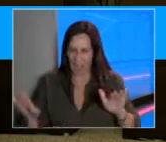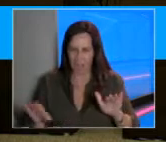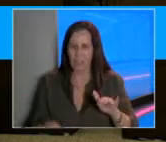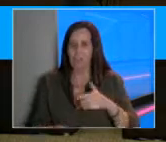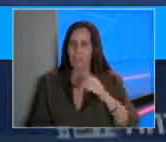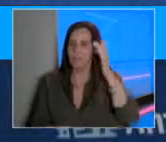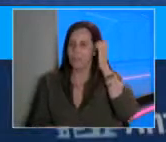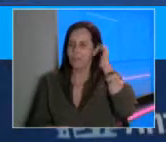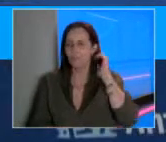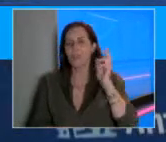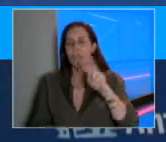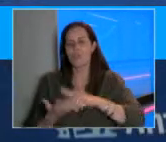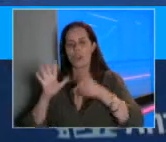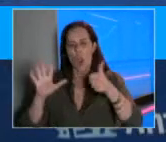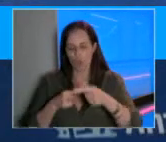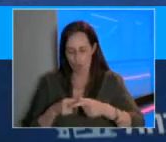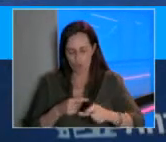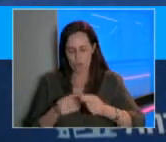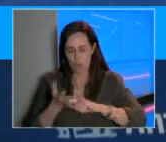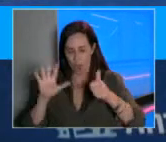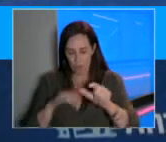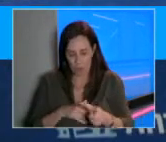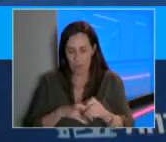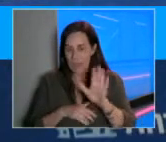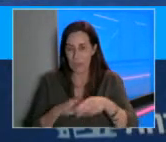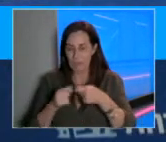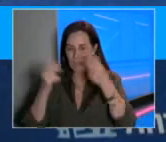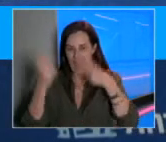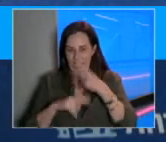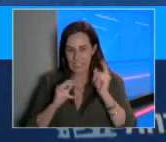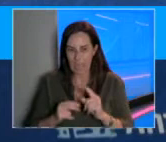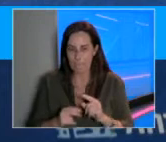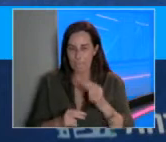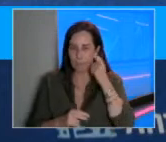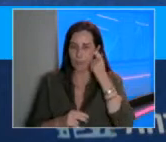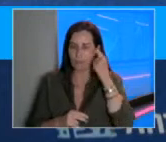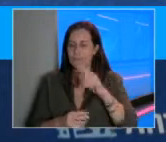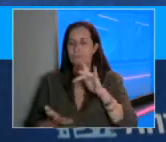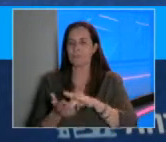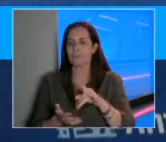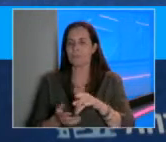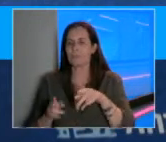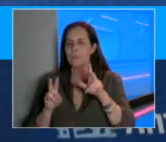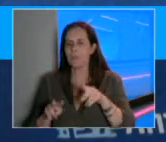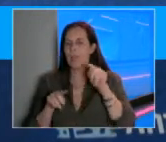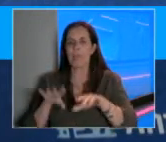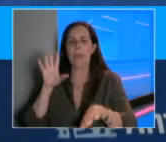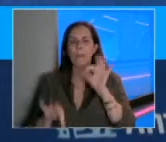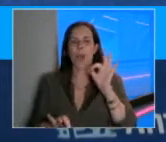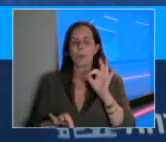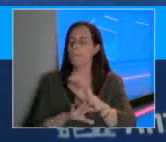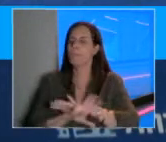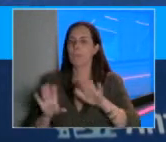אני חושב שקודם כל יש לך את החצי שנה הראשונה. כלומר, החצי שנה הראשונה, גם לפי ההסכם הקואליציוני, זה המקום שבו עוד אפשר להידרדר לבחירות,